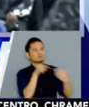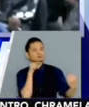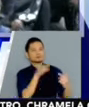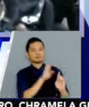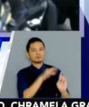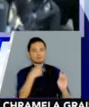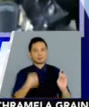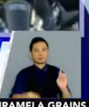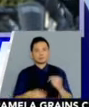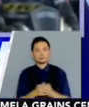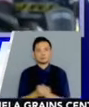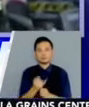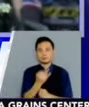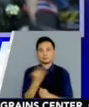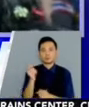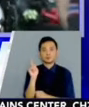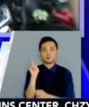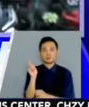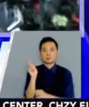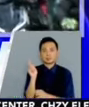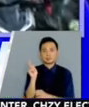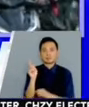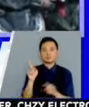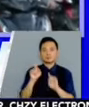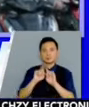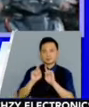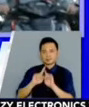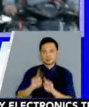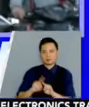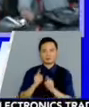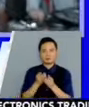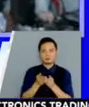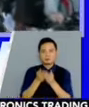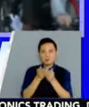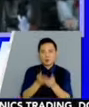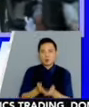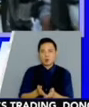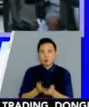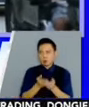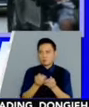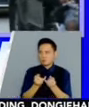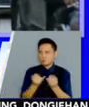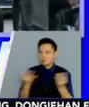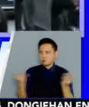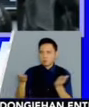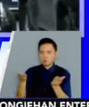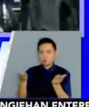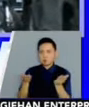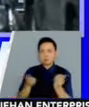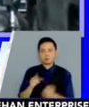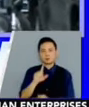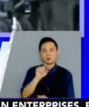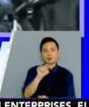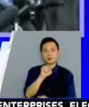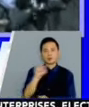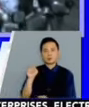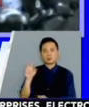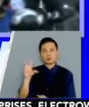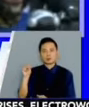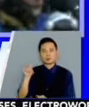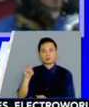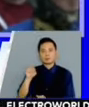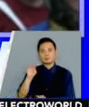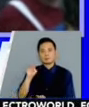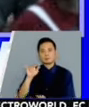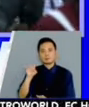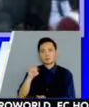maliliit na bangka ang inaasahang sasama sa pangingisda, 20 to 30 nautical miles mula sa Masinloc. Sa mga ulat ng